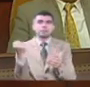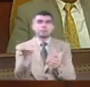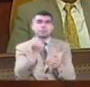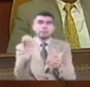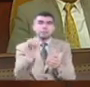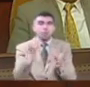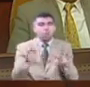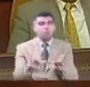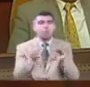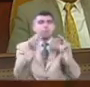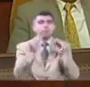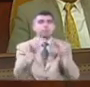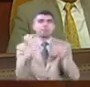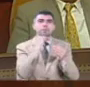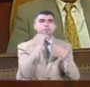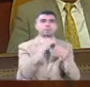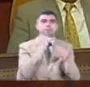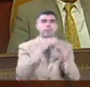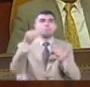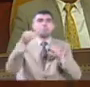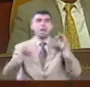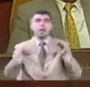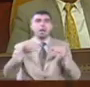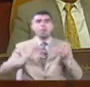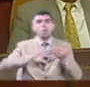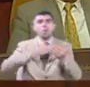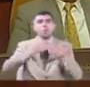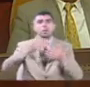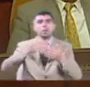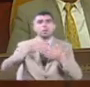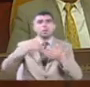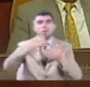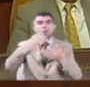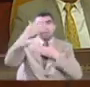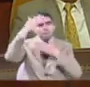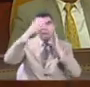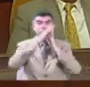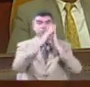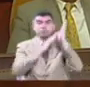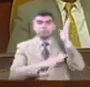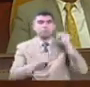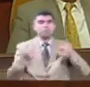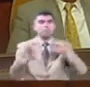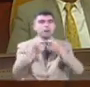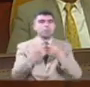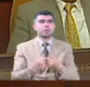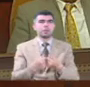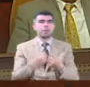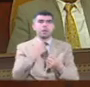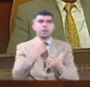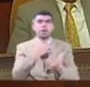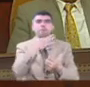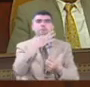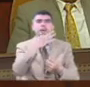الجهاز التنفيذي وتعزيزه على مستوى المحاكم بالموارد اللازمة، تدليل الصعوبات